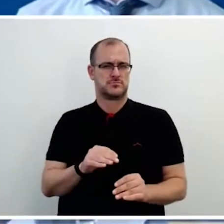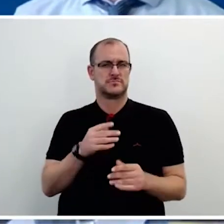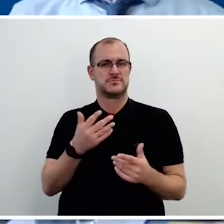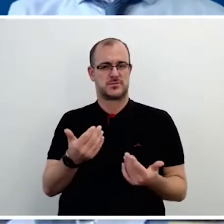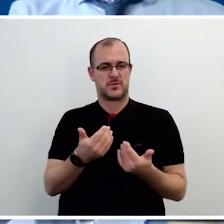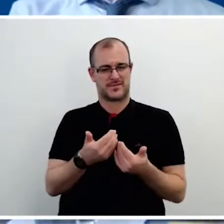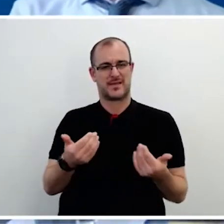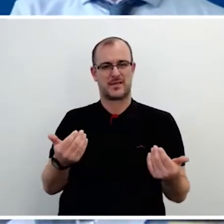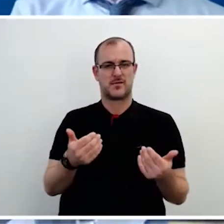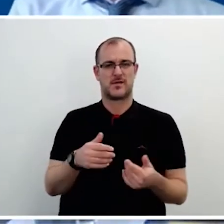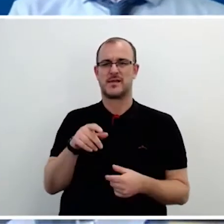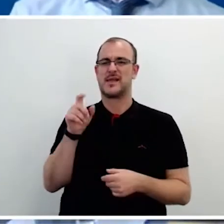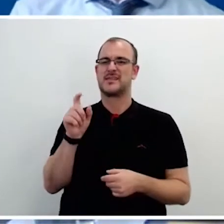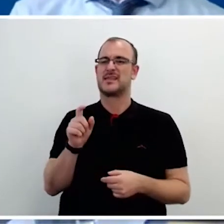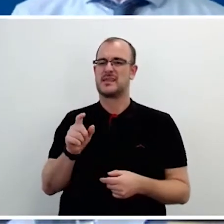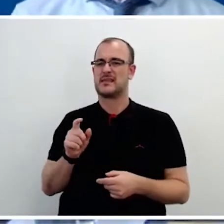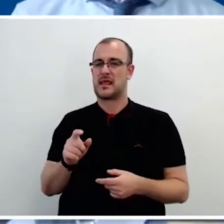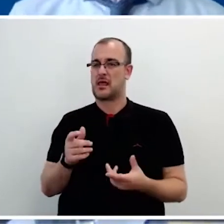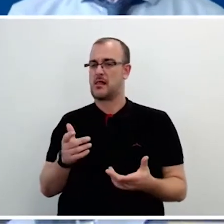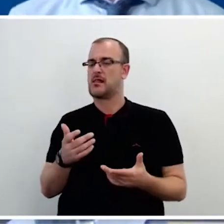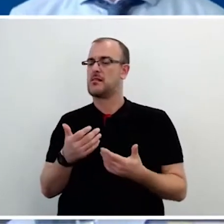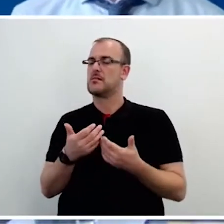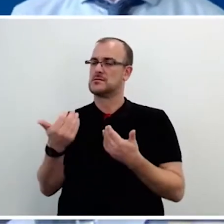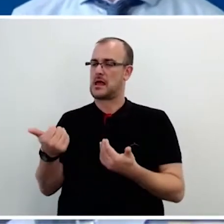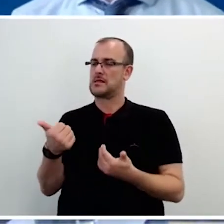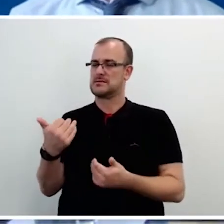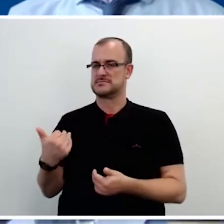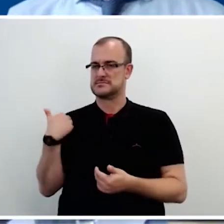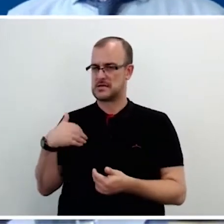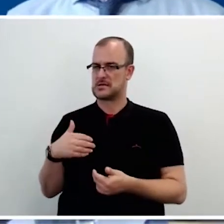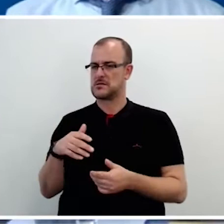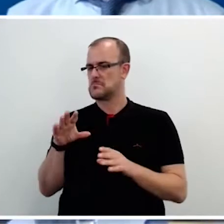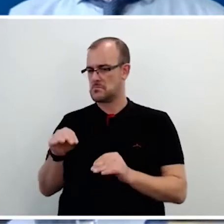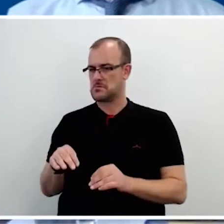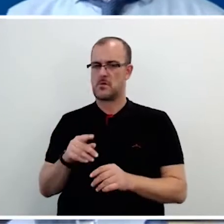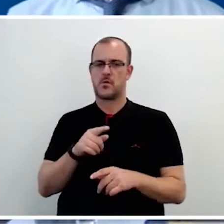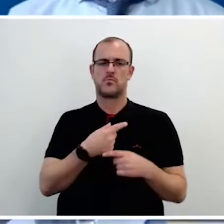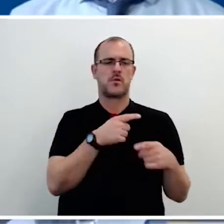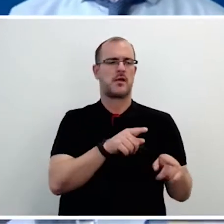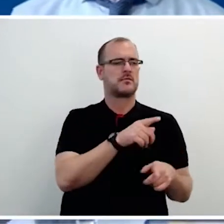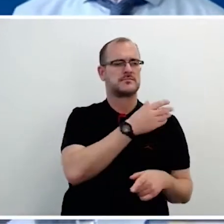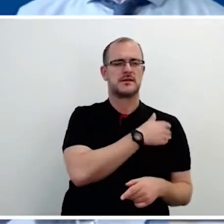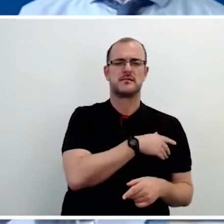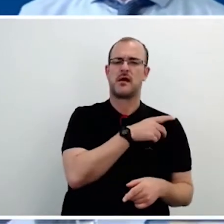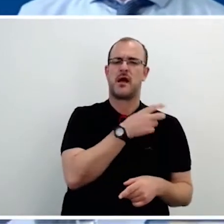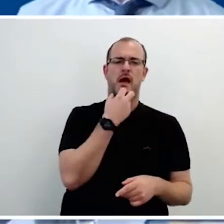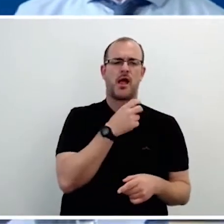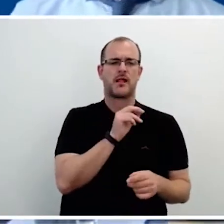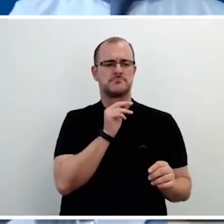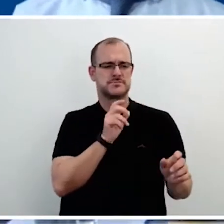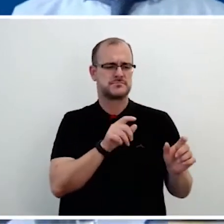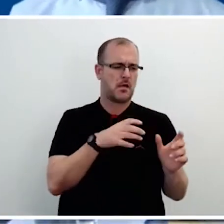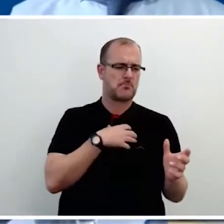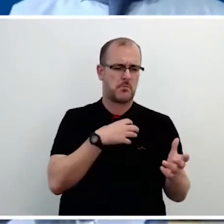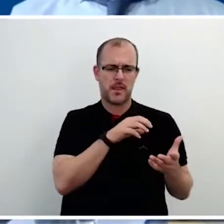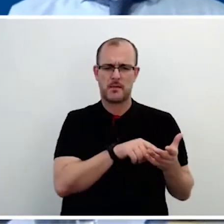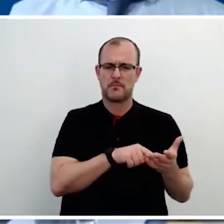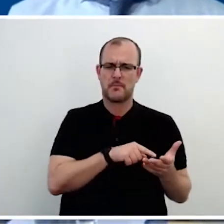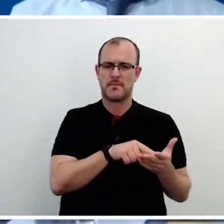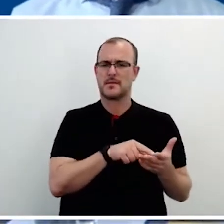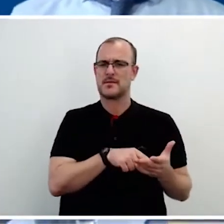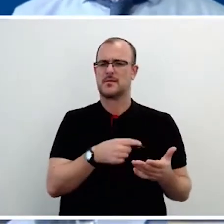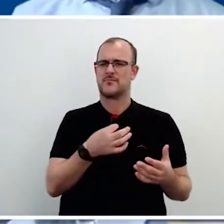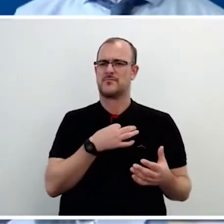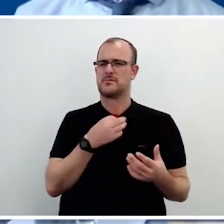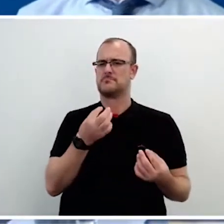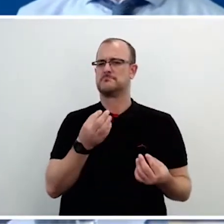die wir häufig haben, Digital Natives auf der einen Seite und ältere Menschen, die vielleicht nicht immer ganz souverän mit den Geräten umgehen können, das ist, finde